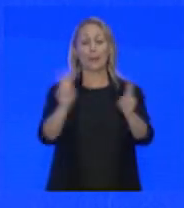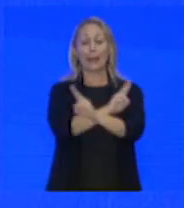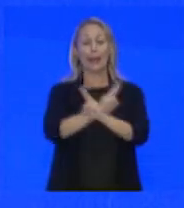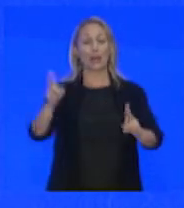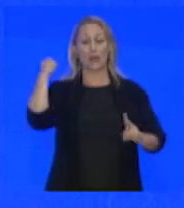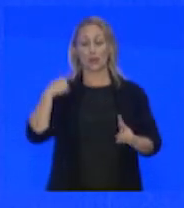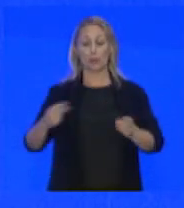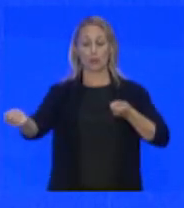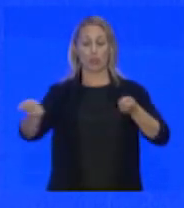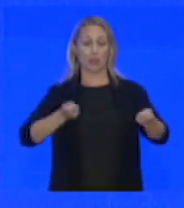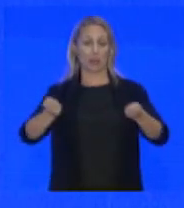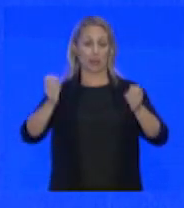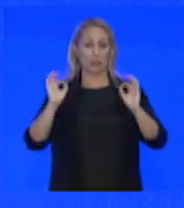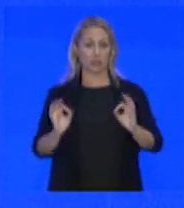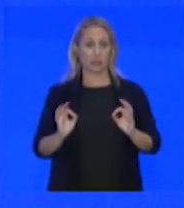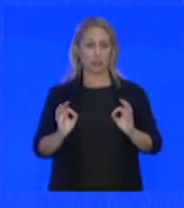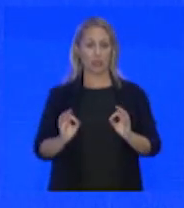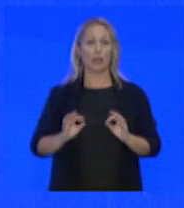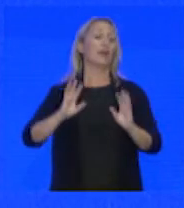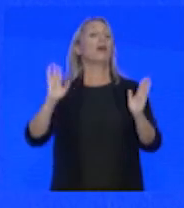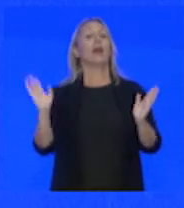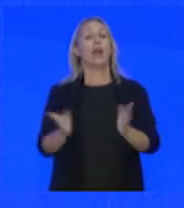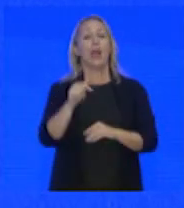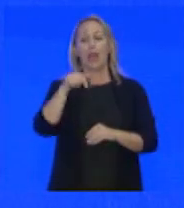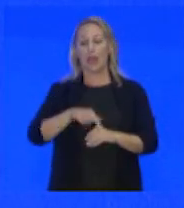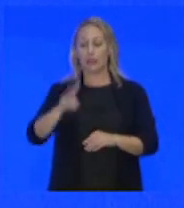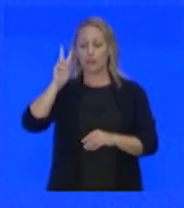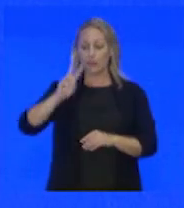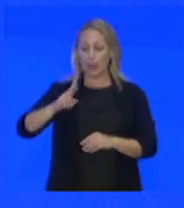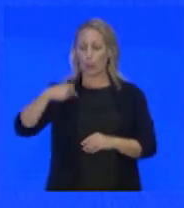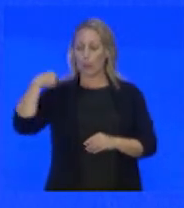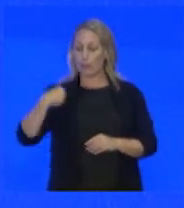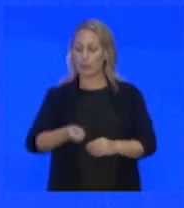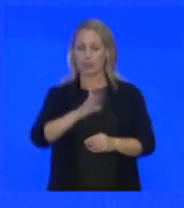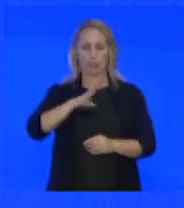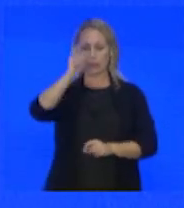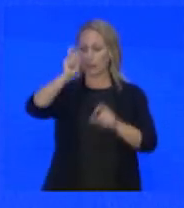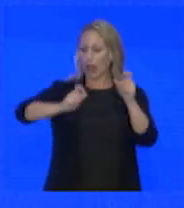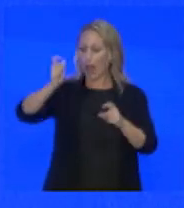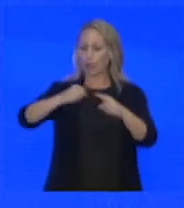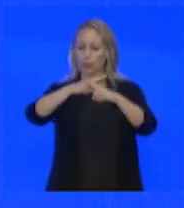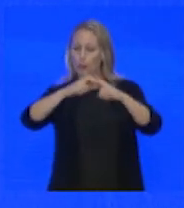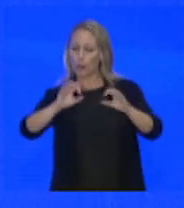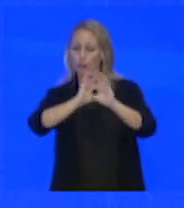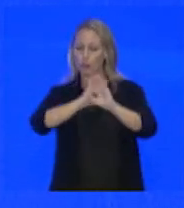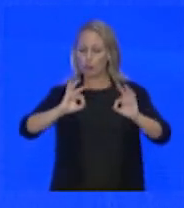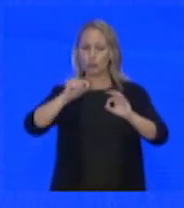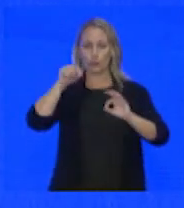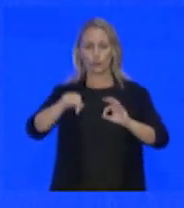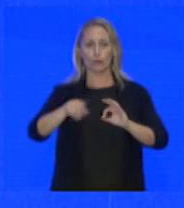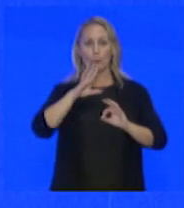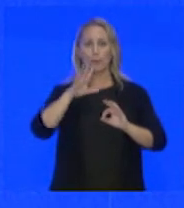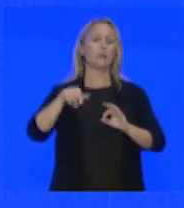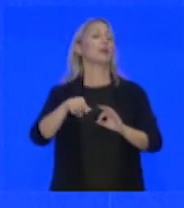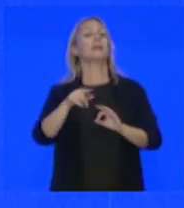δημόσιας διοίκησης. Η αξιοποίηση του δυναμικού της απελευθερώνει και πόρους και χρόνο και κάνει πιο εύκολη τη ζωή